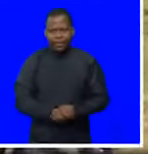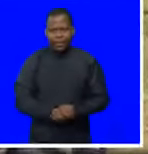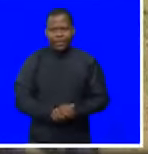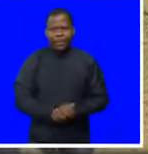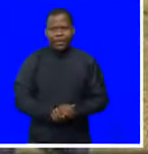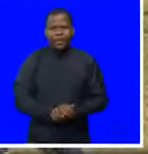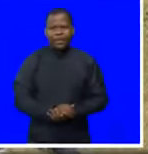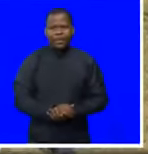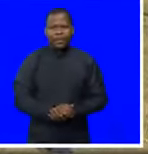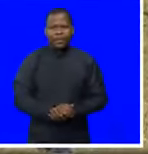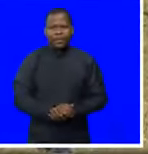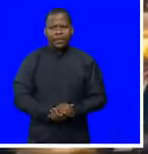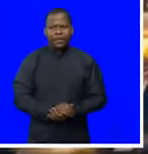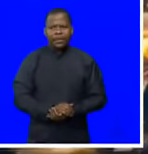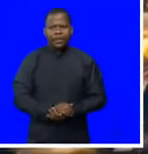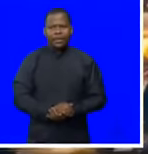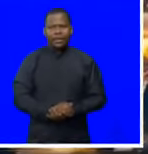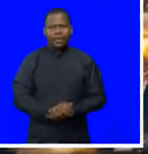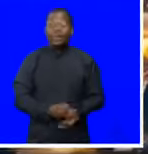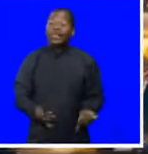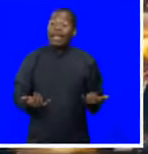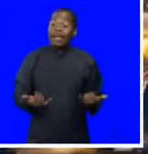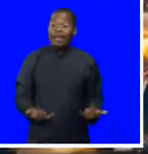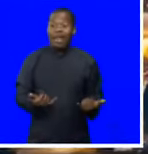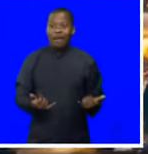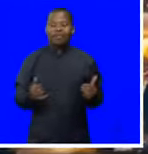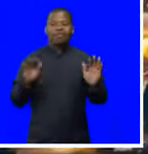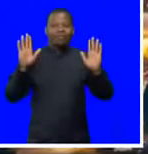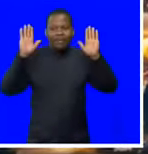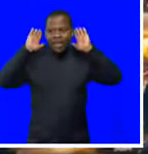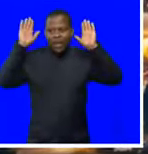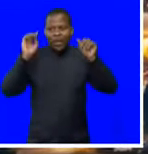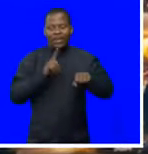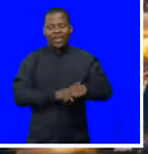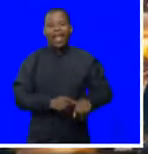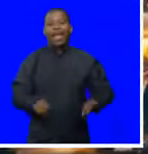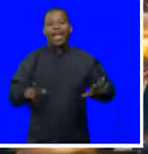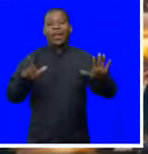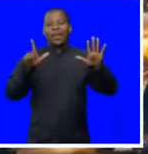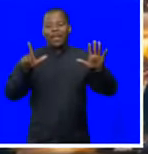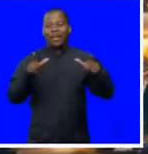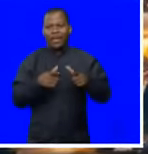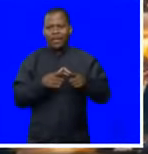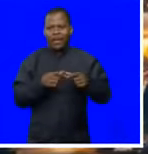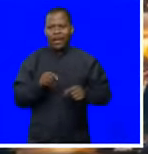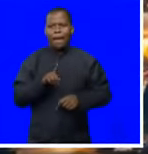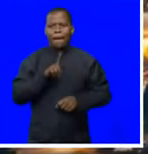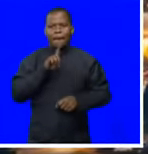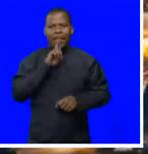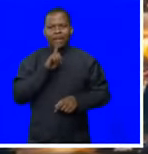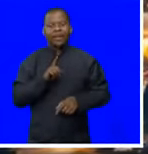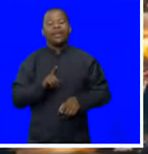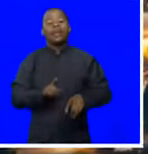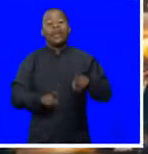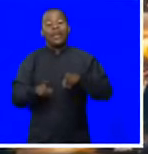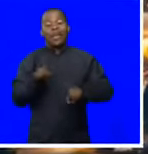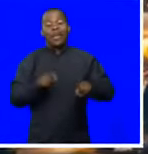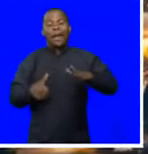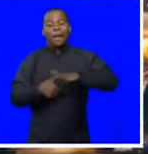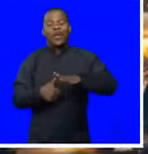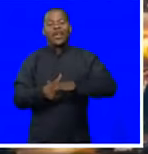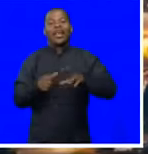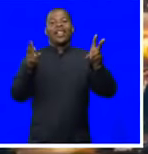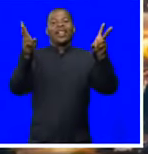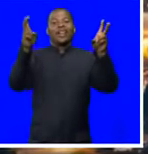uFabrice Msonera embabane. Akamasathu lamahle ngaledwa temidlalo tiyaguca tensimbi yesikhombisa singakahambi asiphinde sikuthi cabucabu